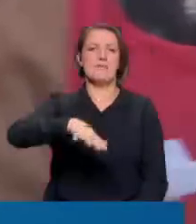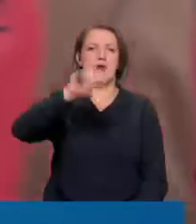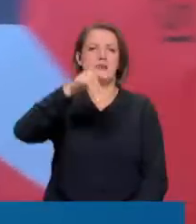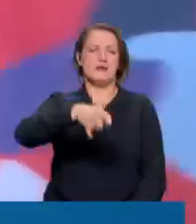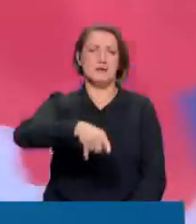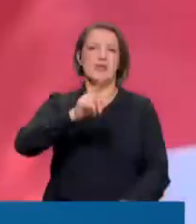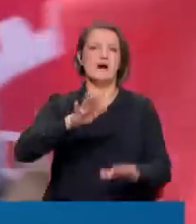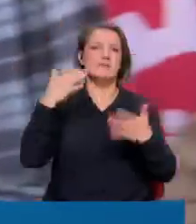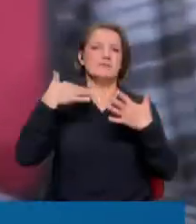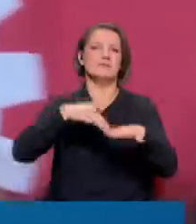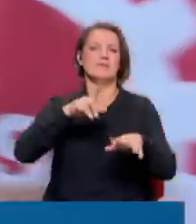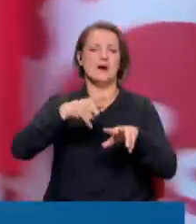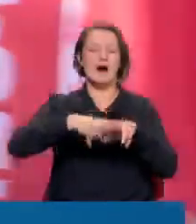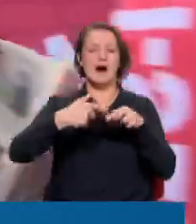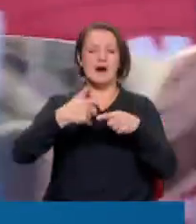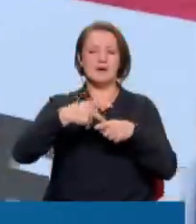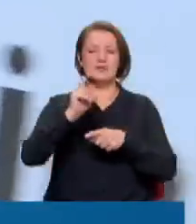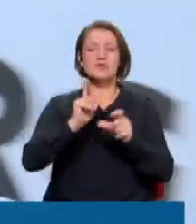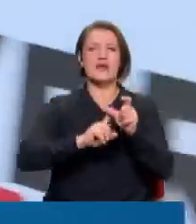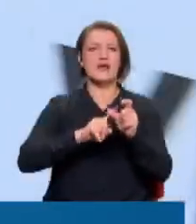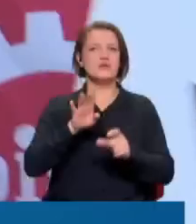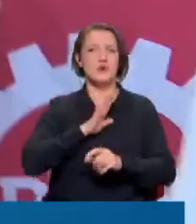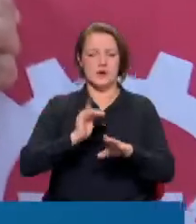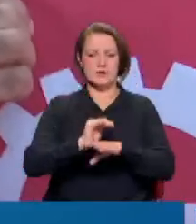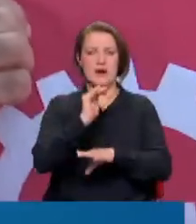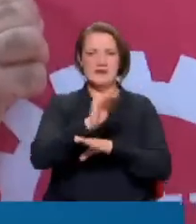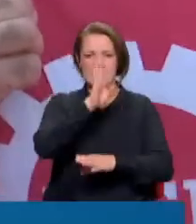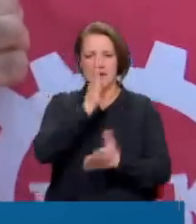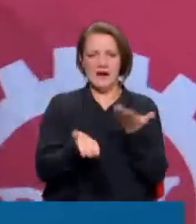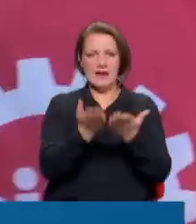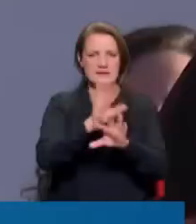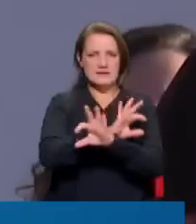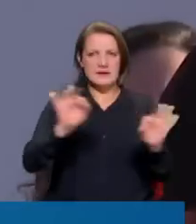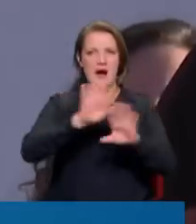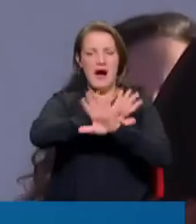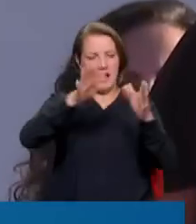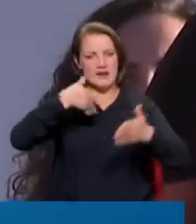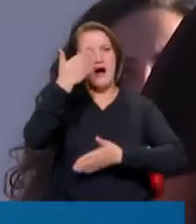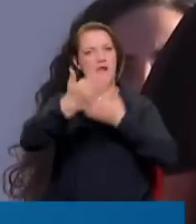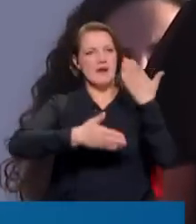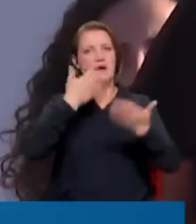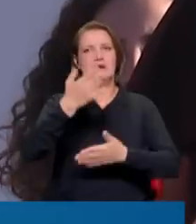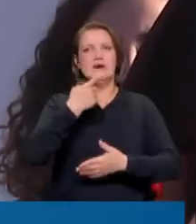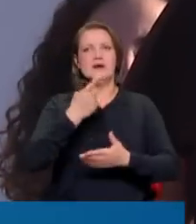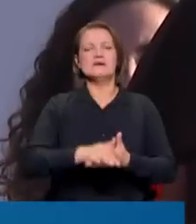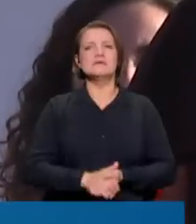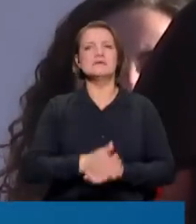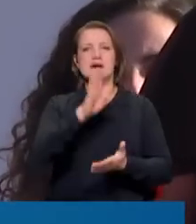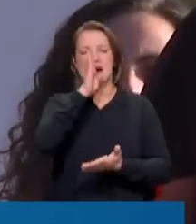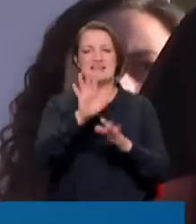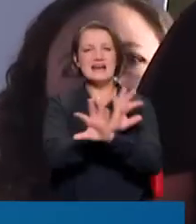alamıyoruz disk başkanı Arzu Çerkezoğlu yaşadığınız adaletsizliği herkese anlatın diye seslendi